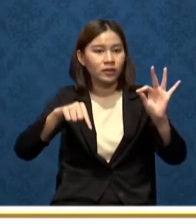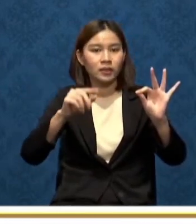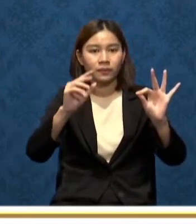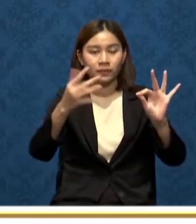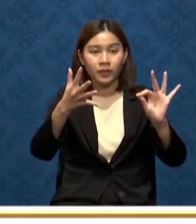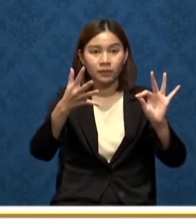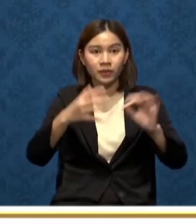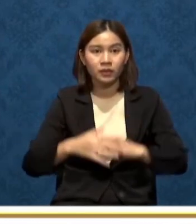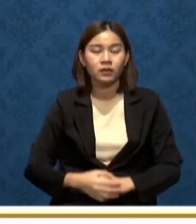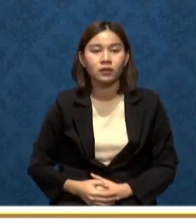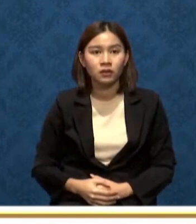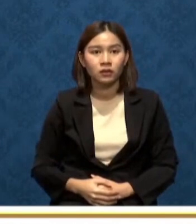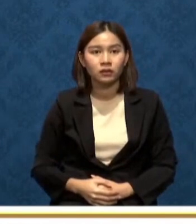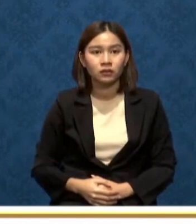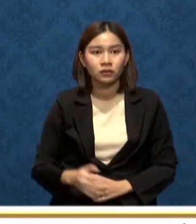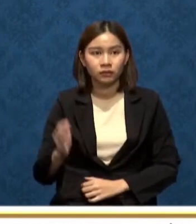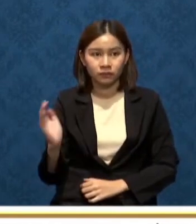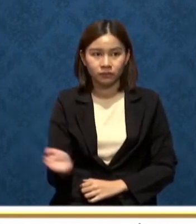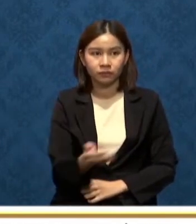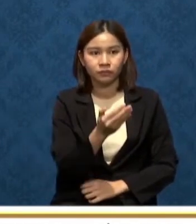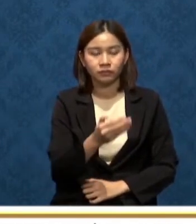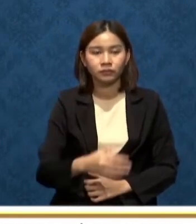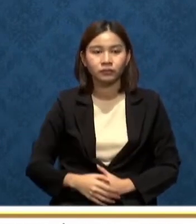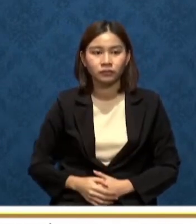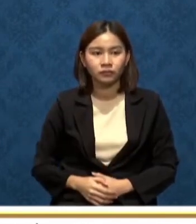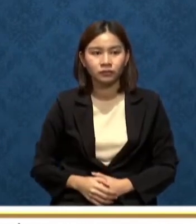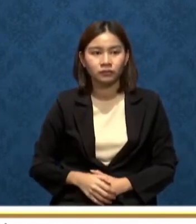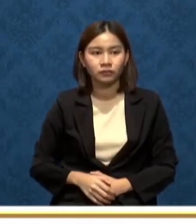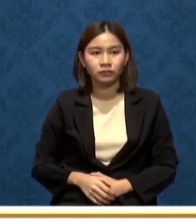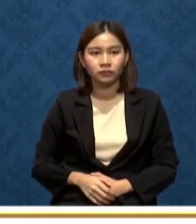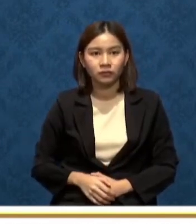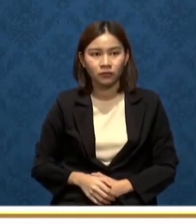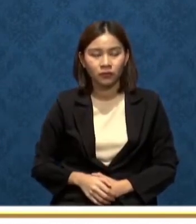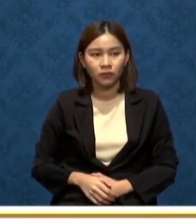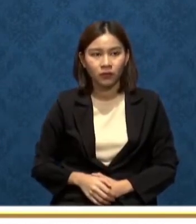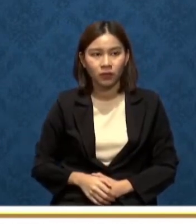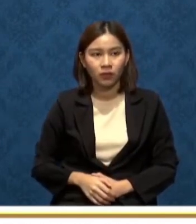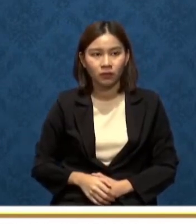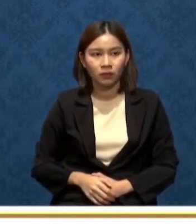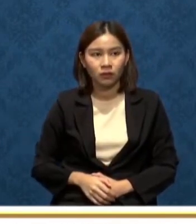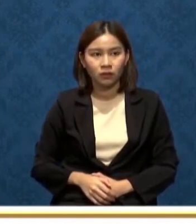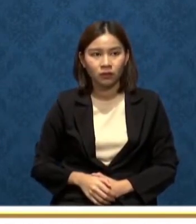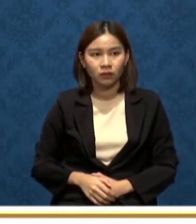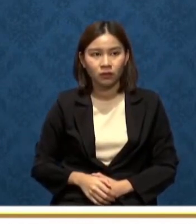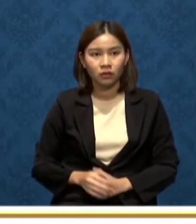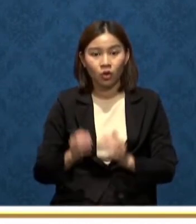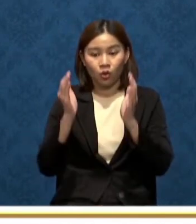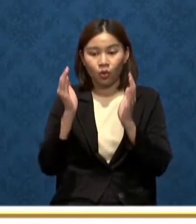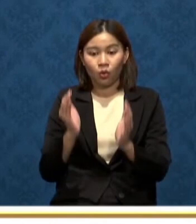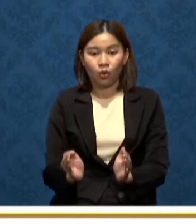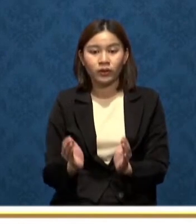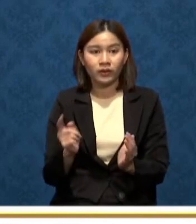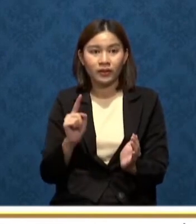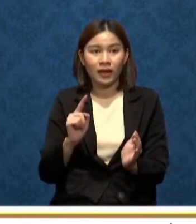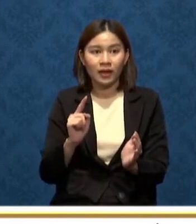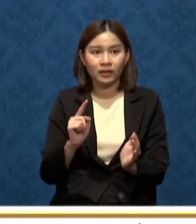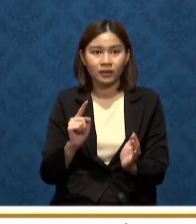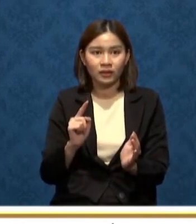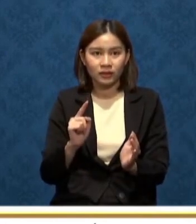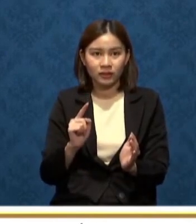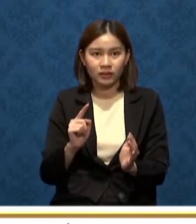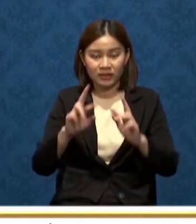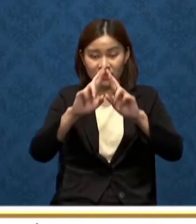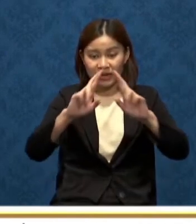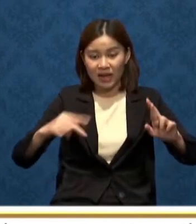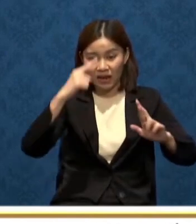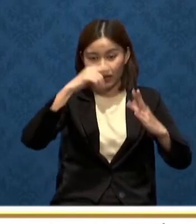ู้ถูกอุ้มหายกลางห้างใประเทศไย